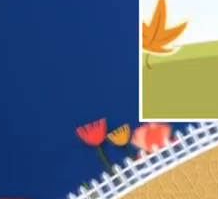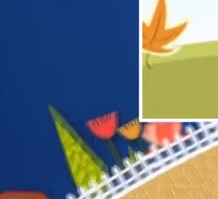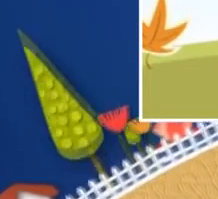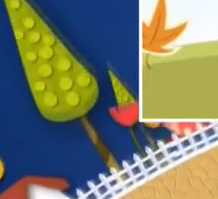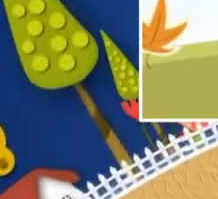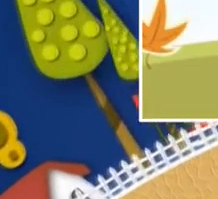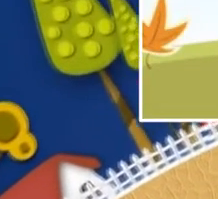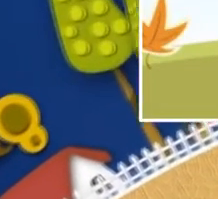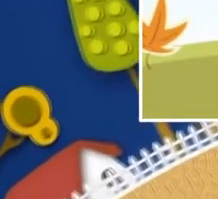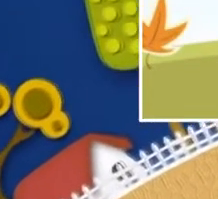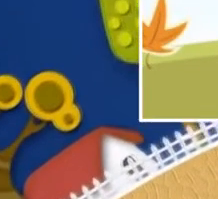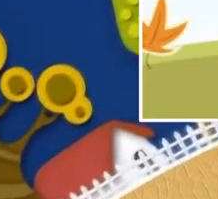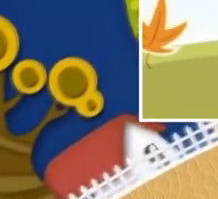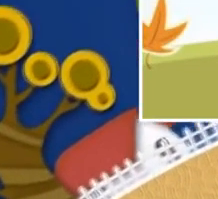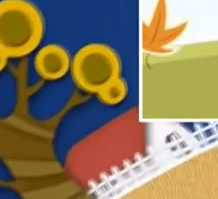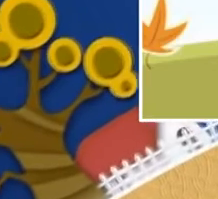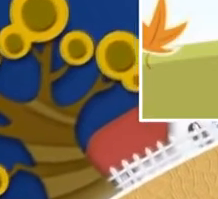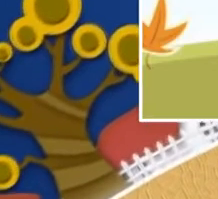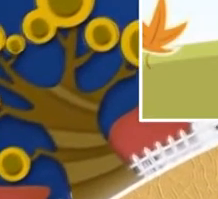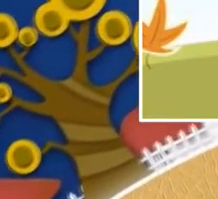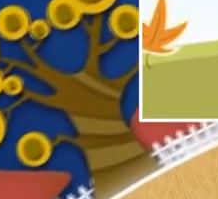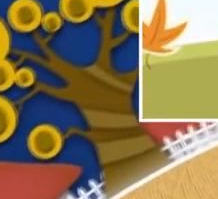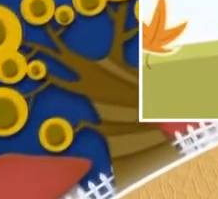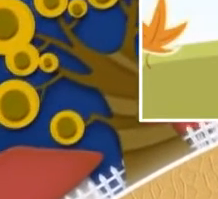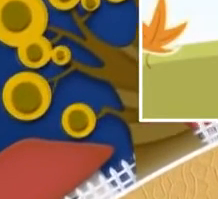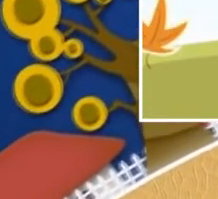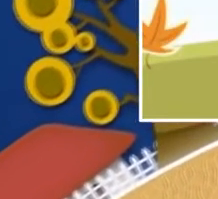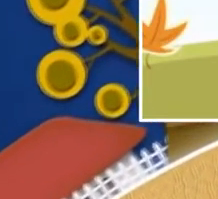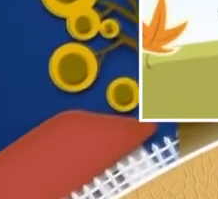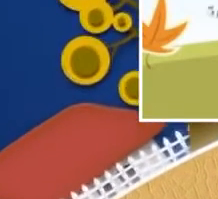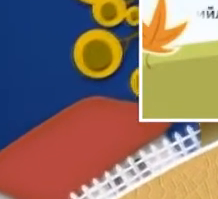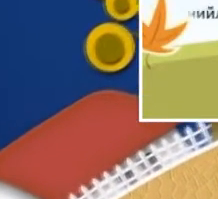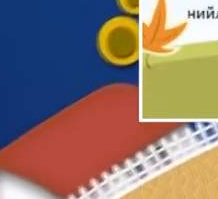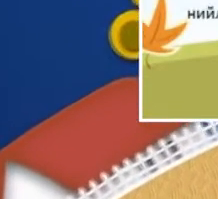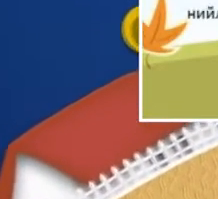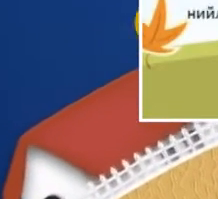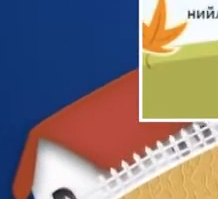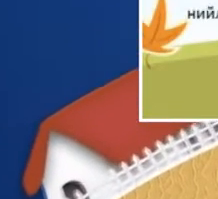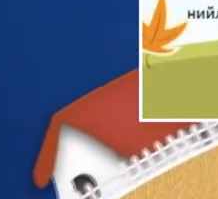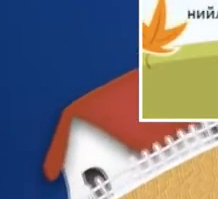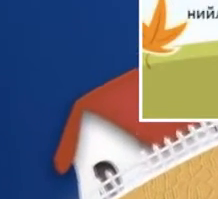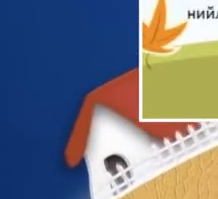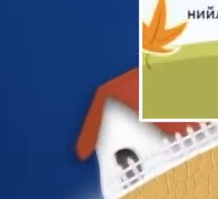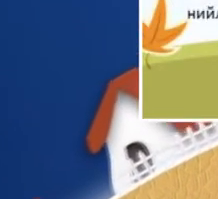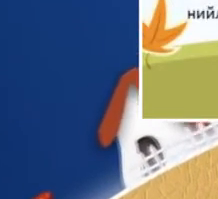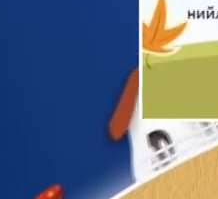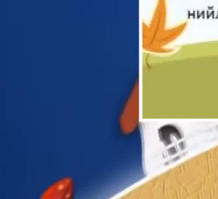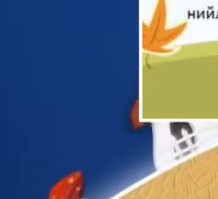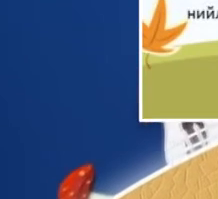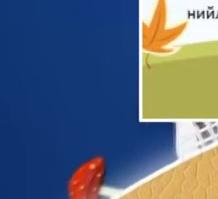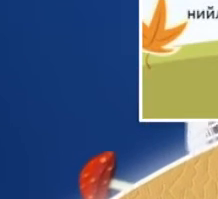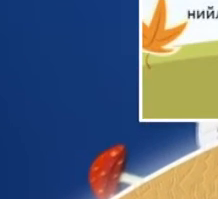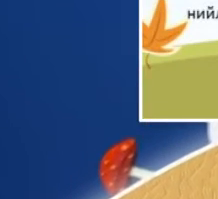гялгар, эсвэл барцгар байдаг. Зарим нь хурц үзүүртэй байхад, зарим нь дугуй байдаг. Ирмэг нь барцгар,